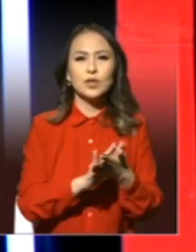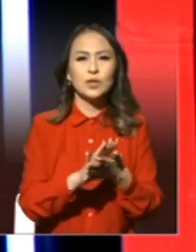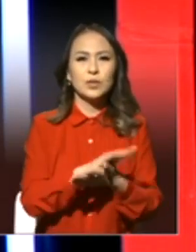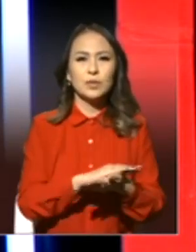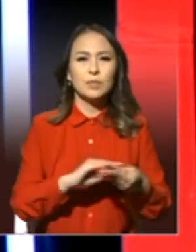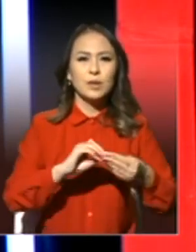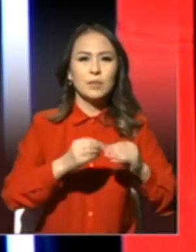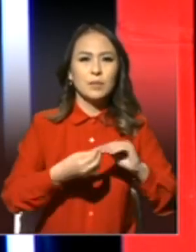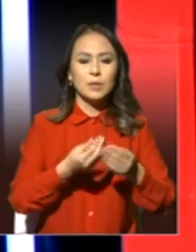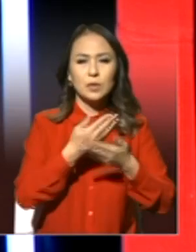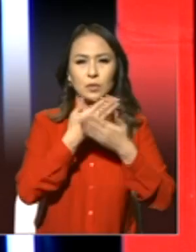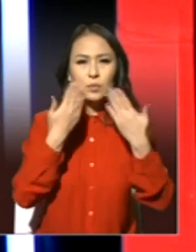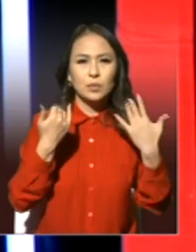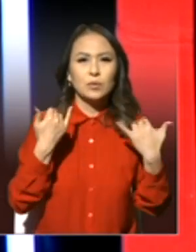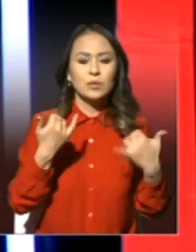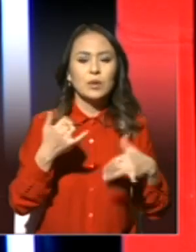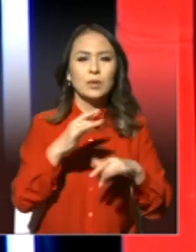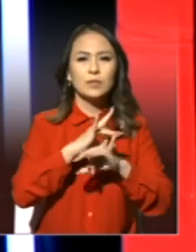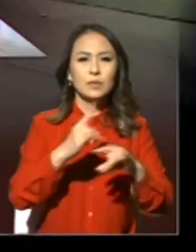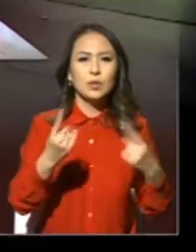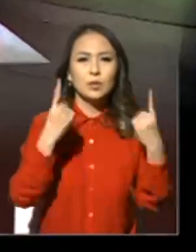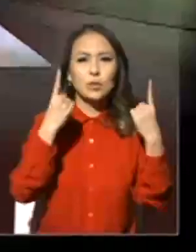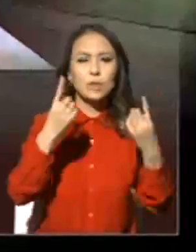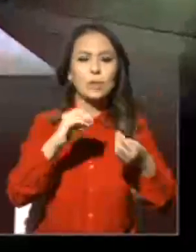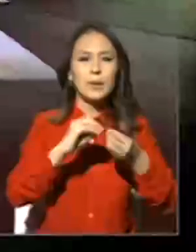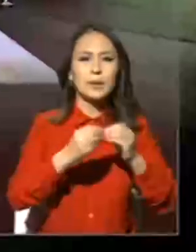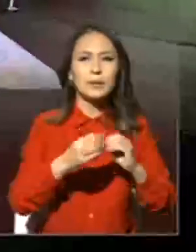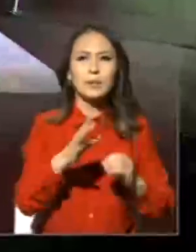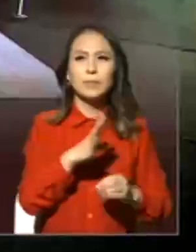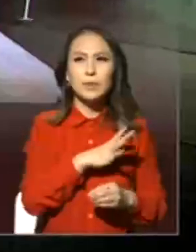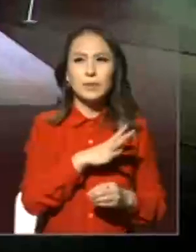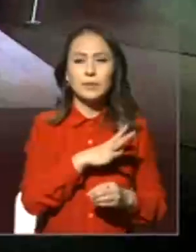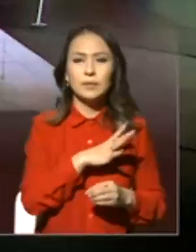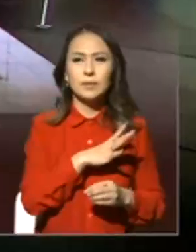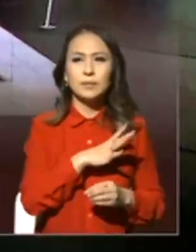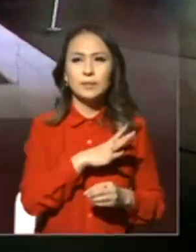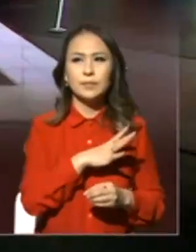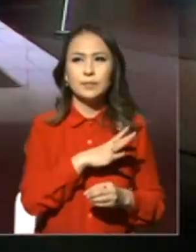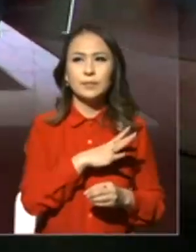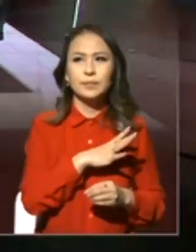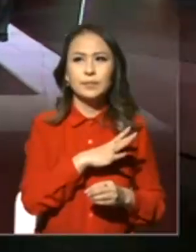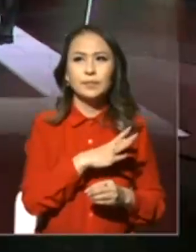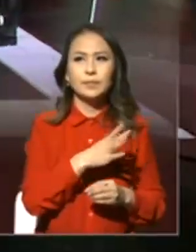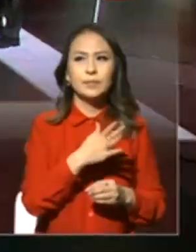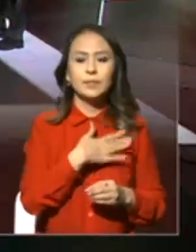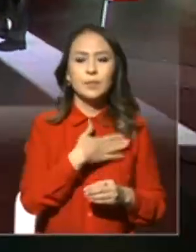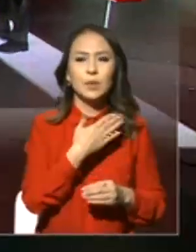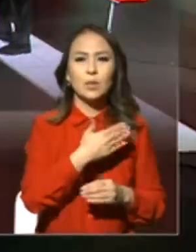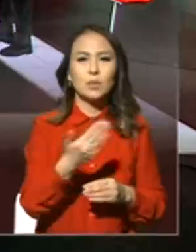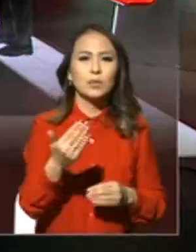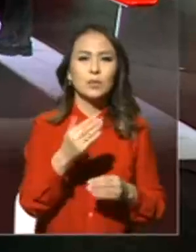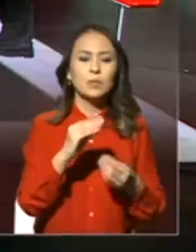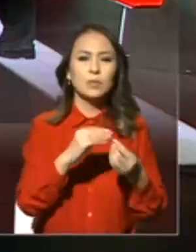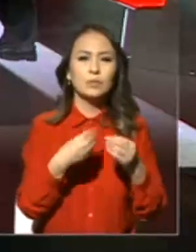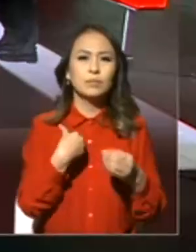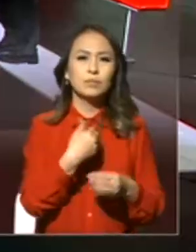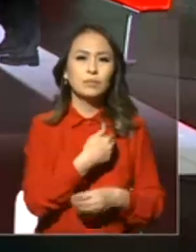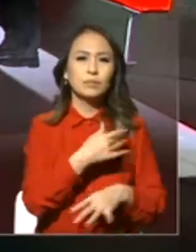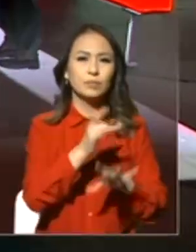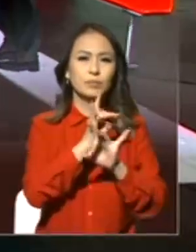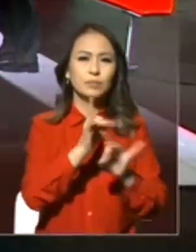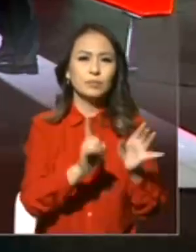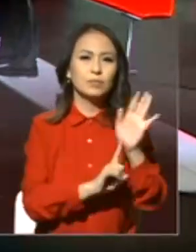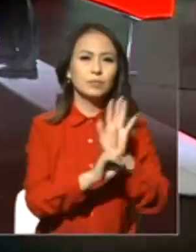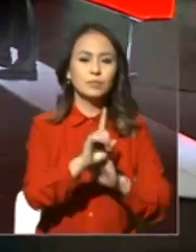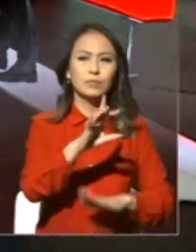секілді. Нұржан мырза, сіз жаңа бір үлкен мәселенің басын аштыңыз да? Ерғанат, мен осы мәселеге тағы да тоқтайын дегем, жаңа біз